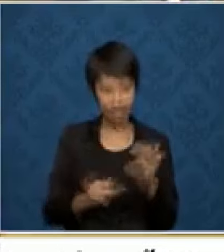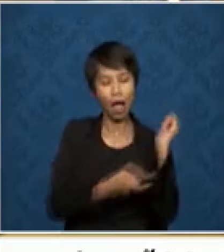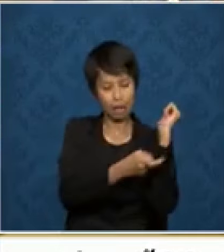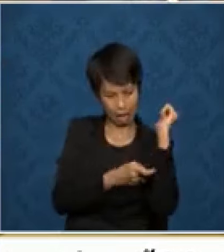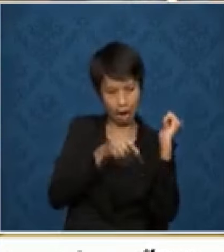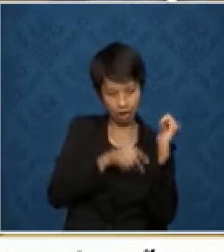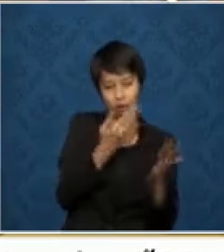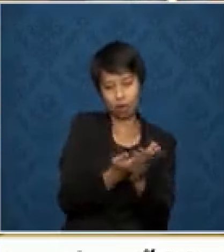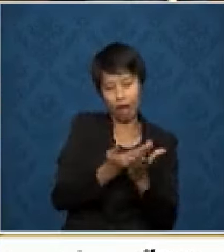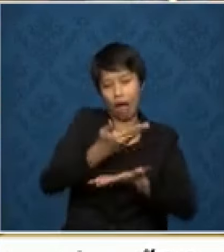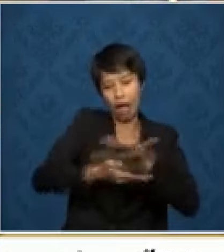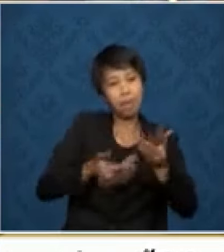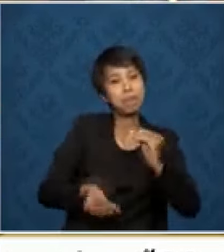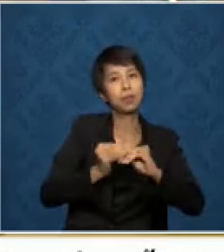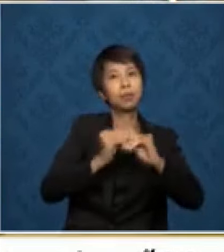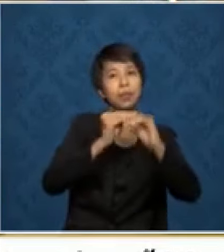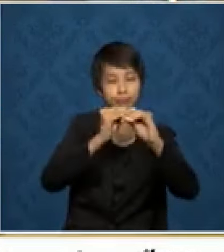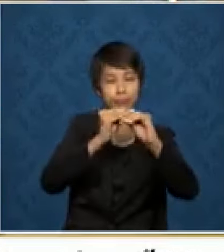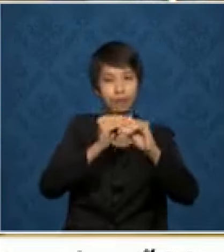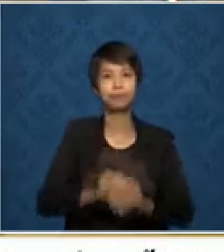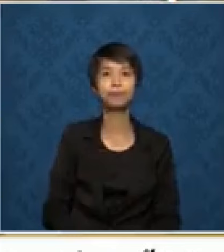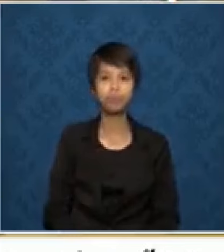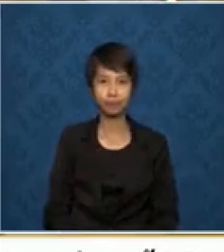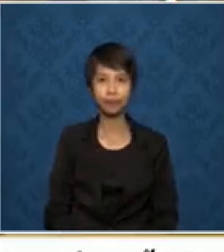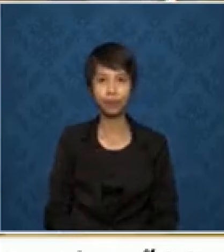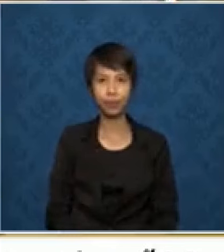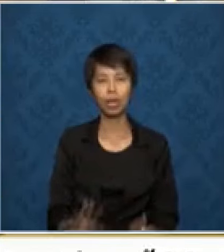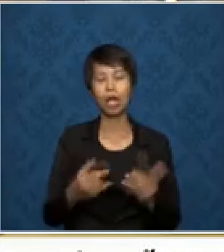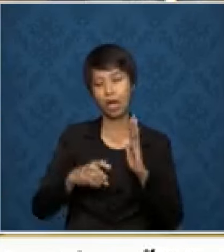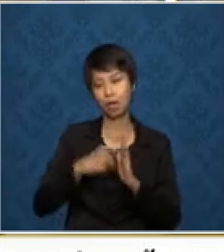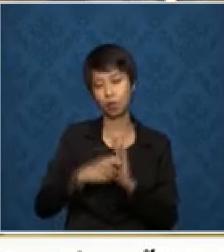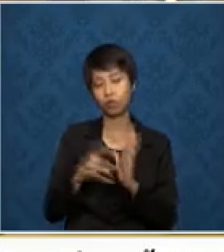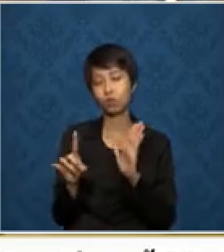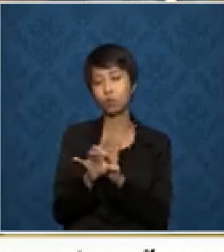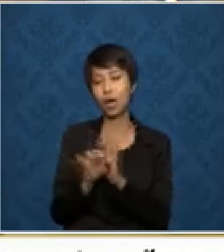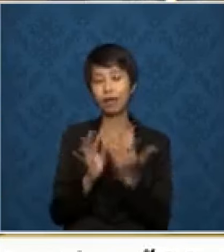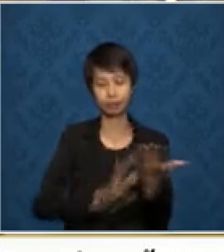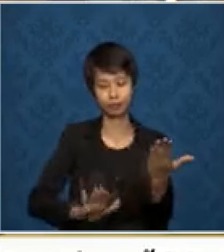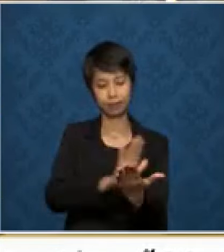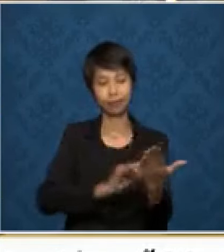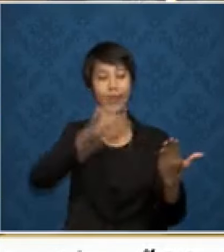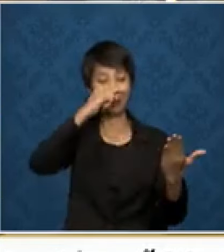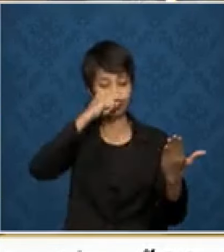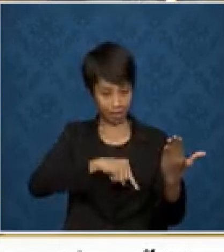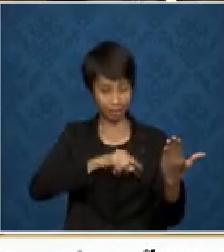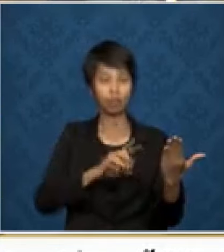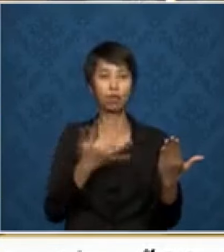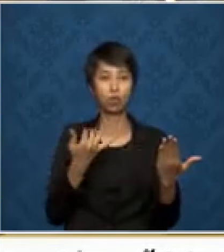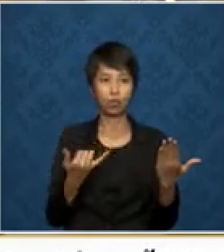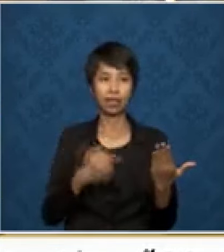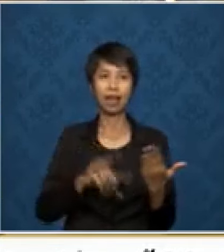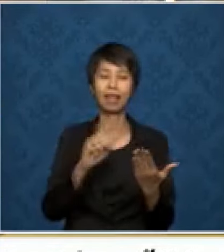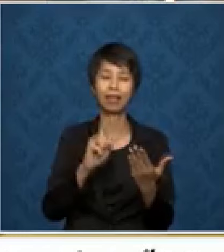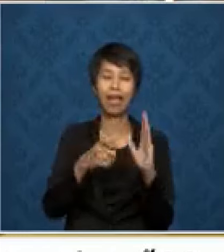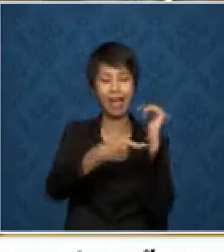พุ่งสูงขึ้นไปอีกเหตุผลสุดท้ายประเทศไทยวันนี้ยางผลัดผลัดใบ